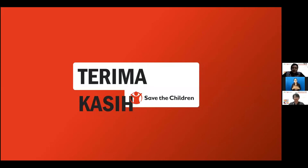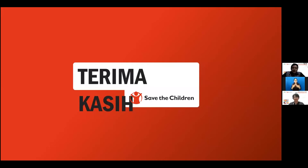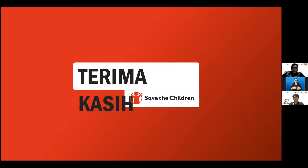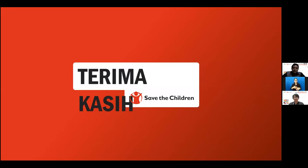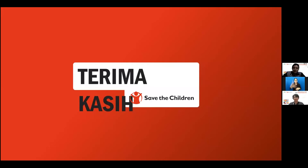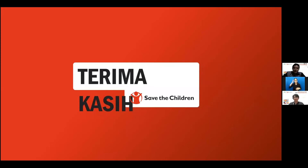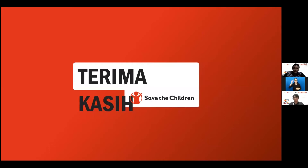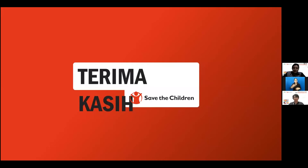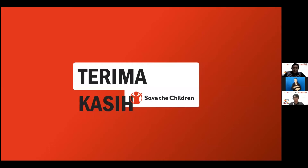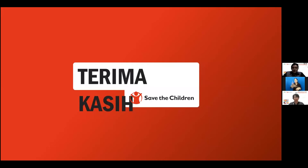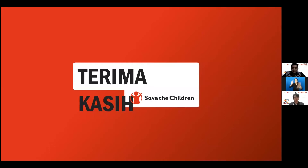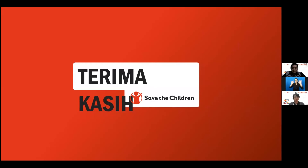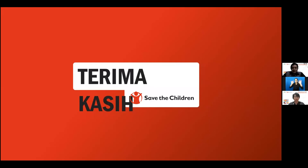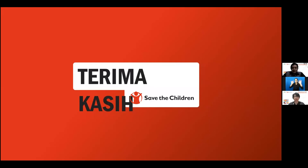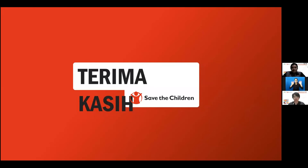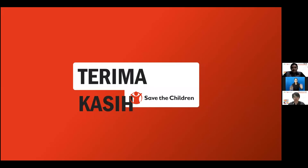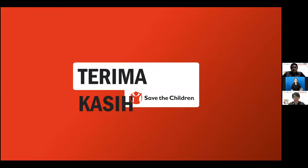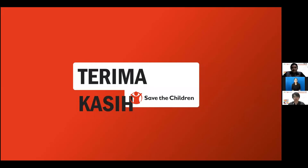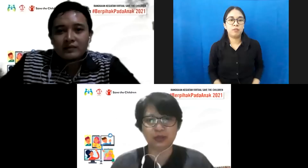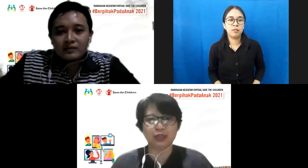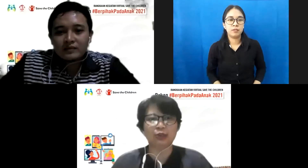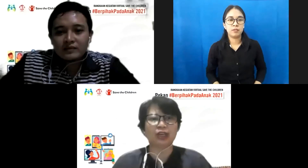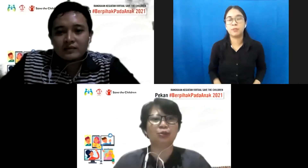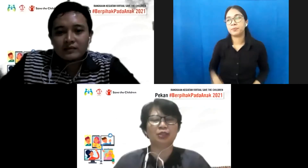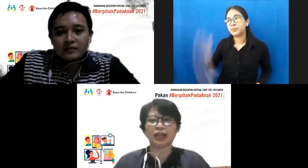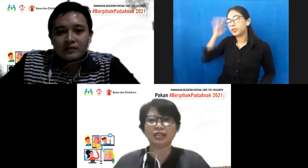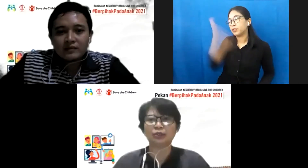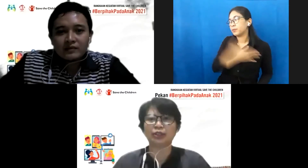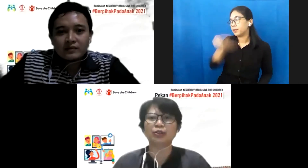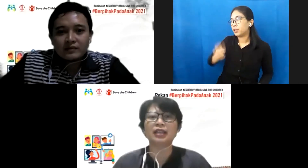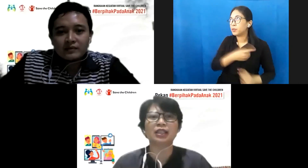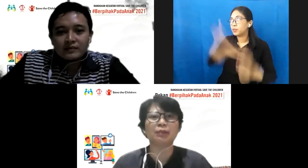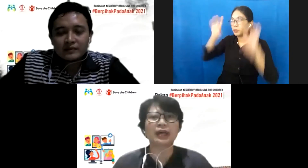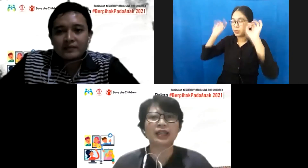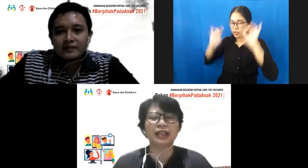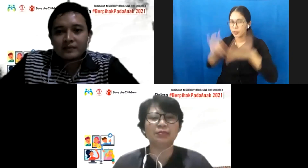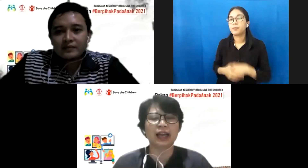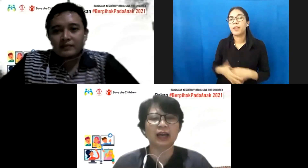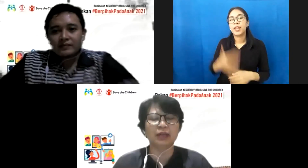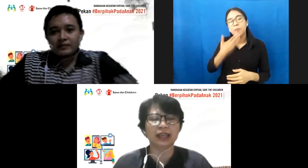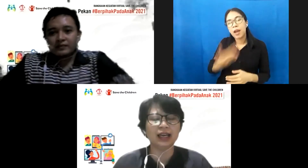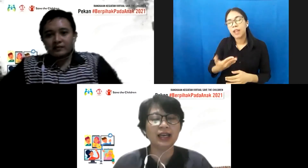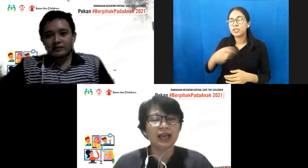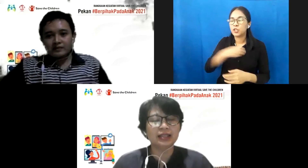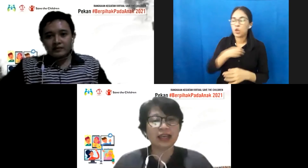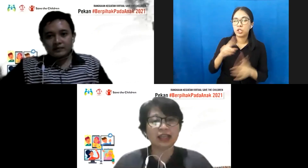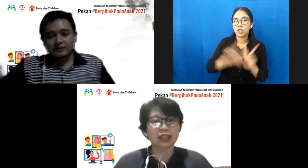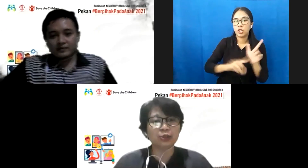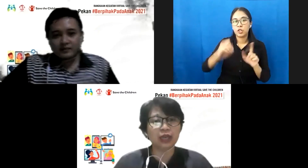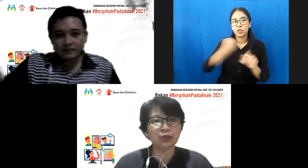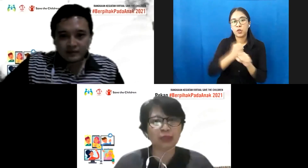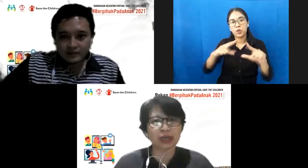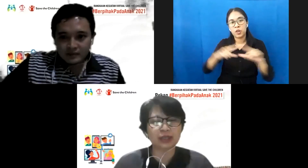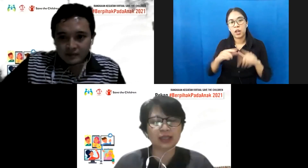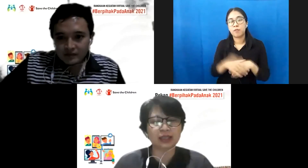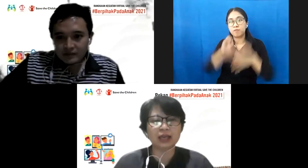Wassalamualaikum warahmatullahi wabarakatuh. Waalaikumsalam warahmatullahi wabarakatuh. Terima kasih Dr. Yoga atas paparan dan pengalamannya. Saya ingatkan